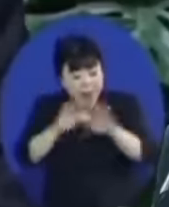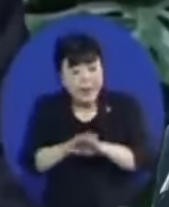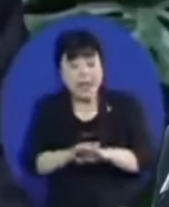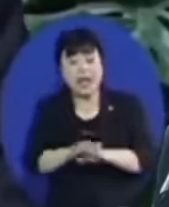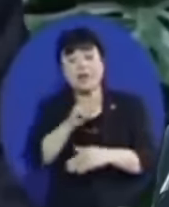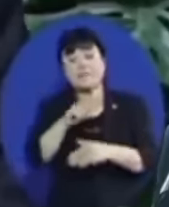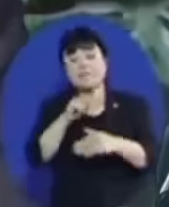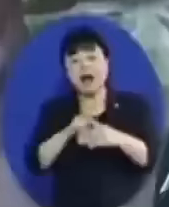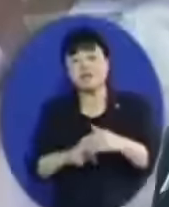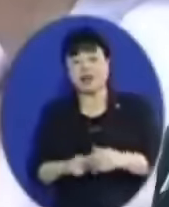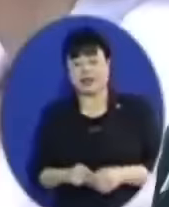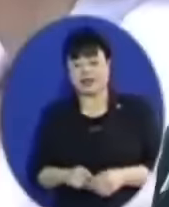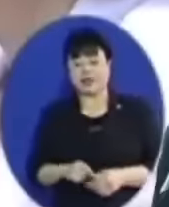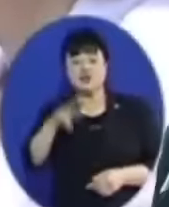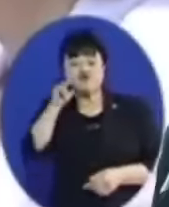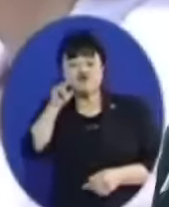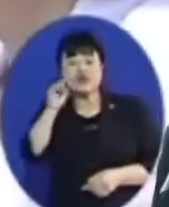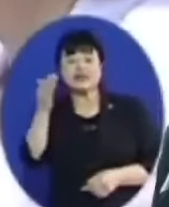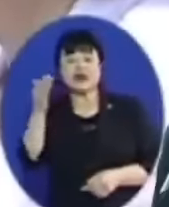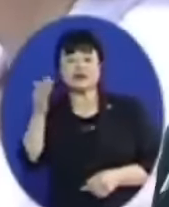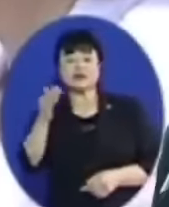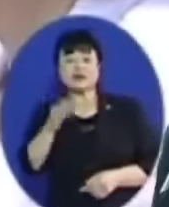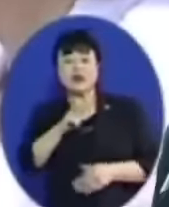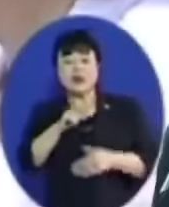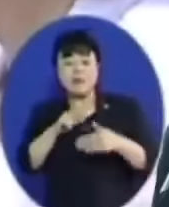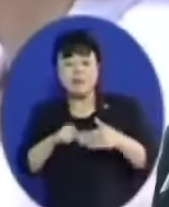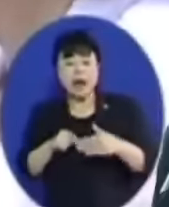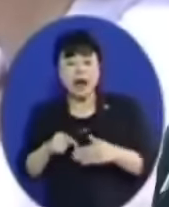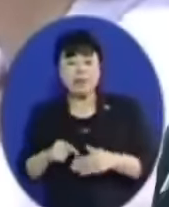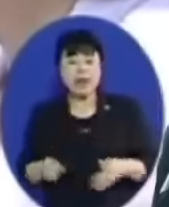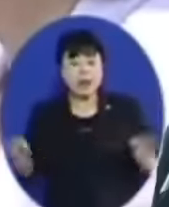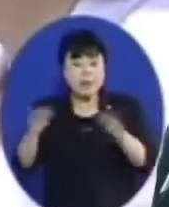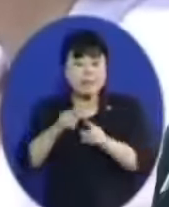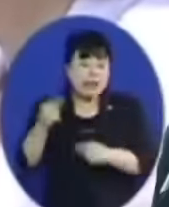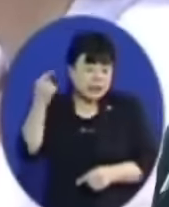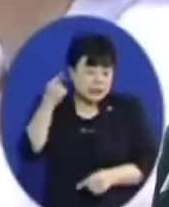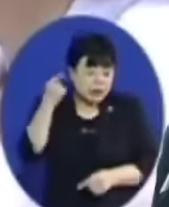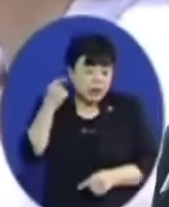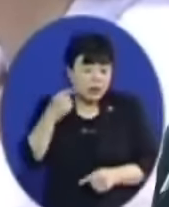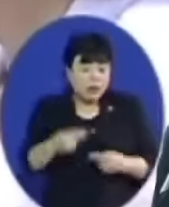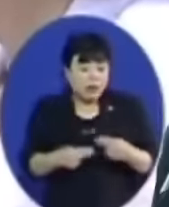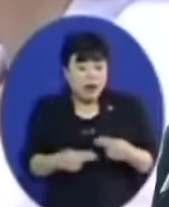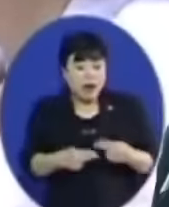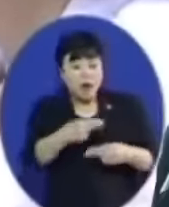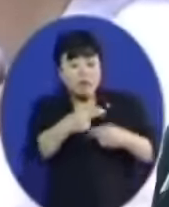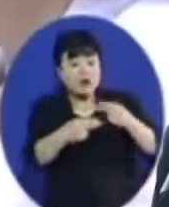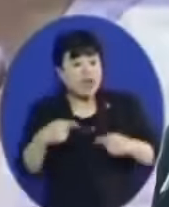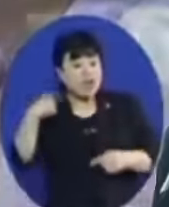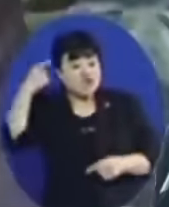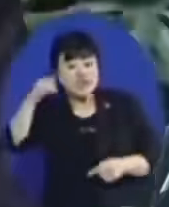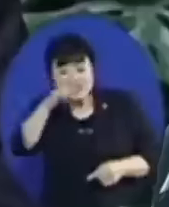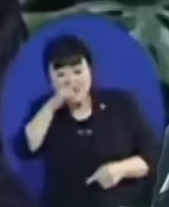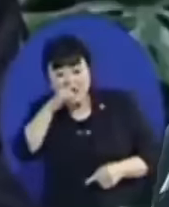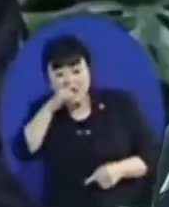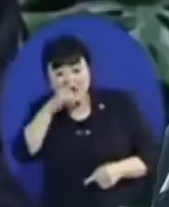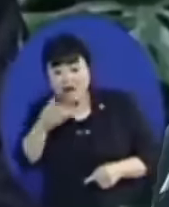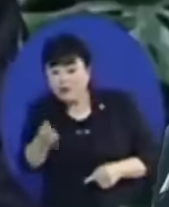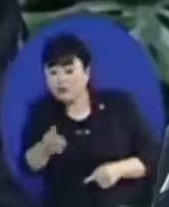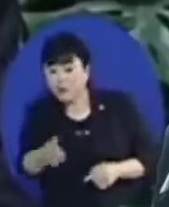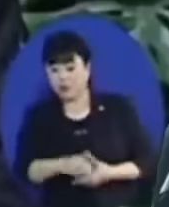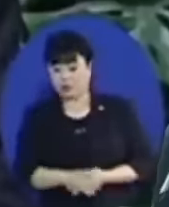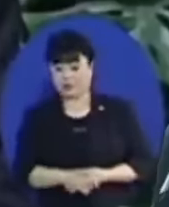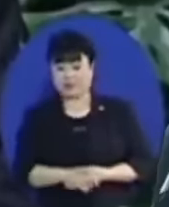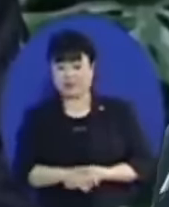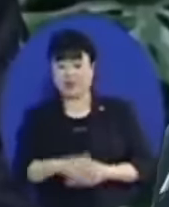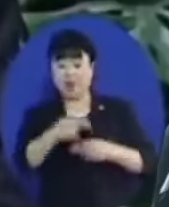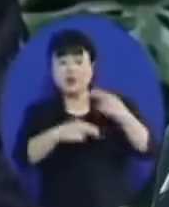내 마음이 쥐가 되어서 내 마음이 반말을 내가 듣고 있다. 벽에도 귀가 있다. 벽에는 흙이 있지 무슨 귀가 있습니까?